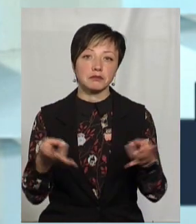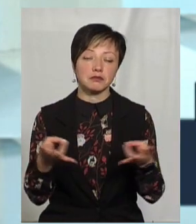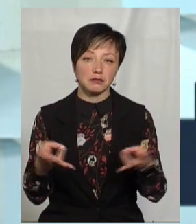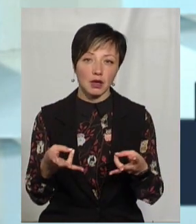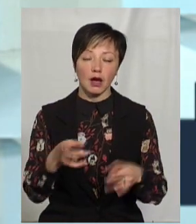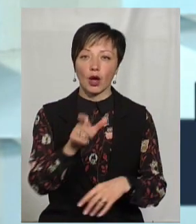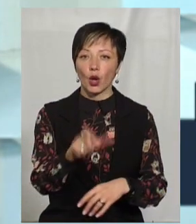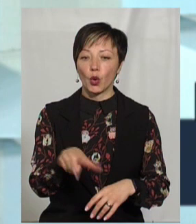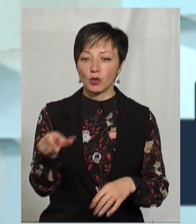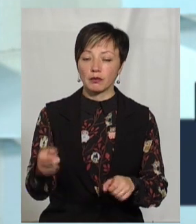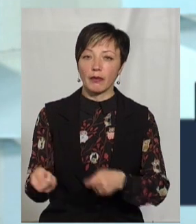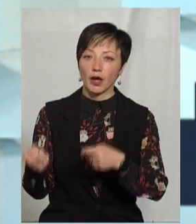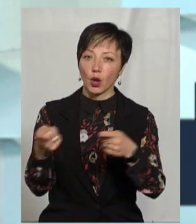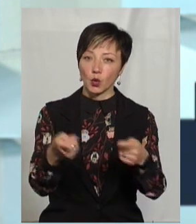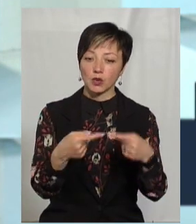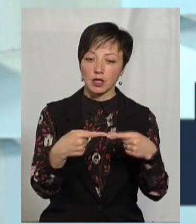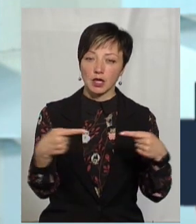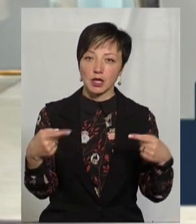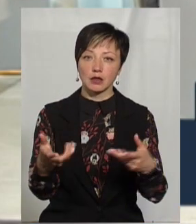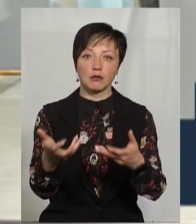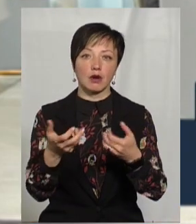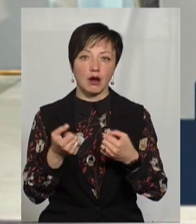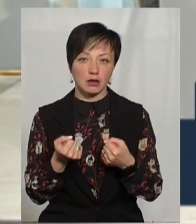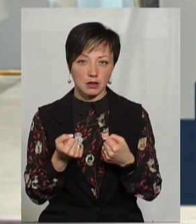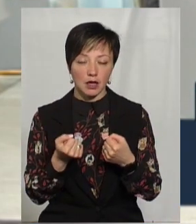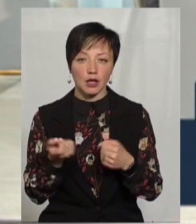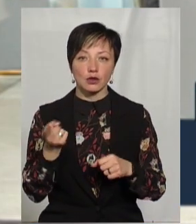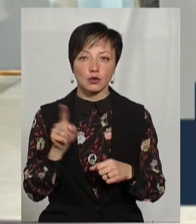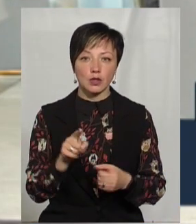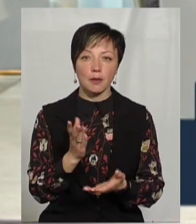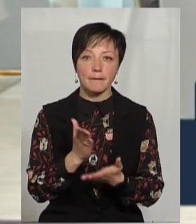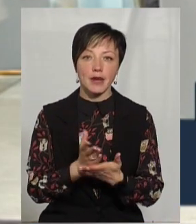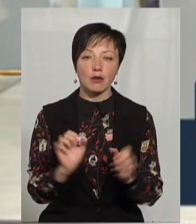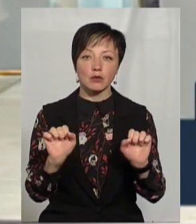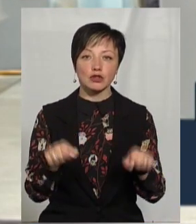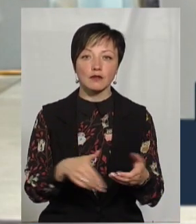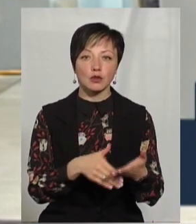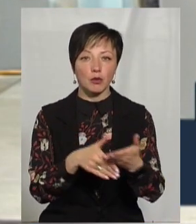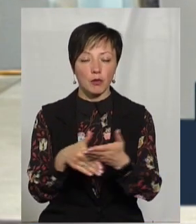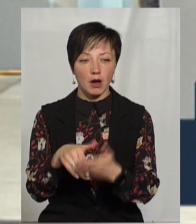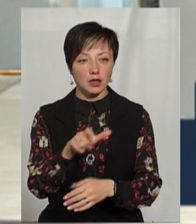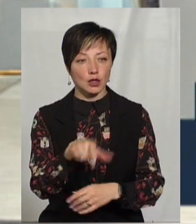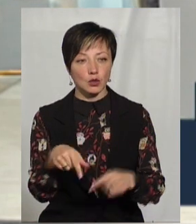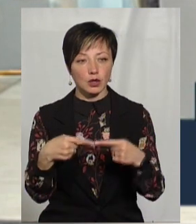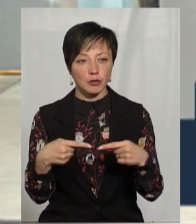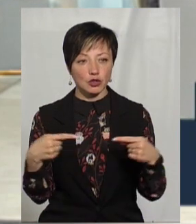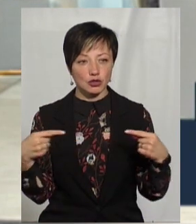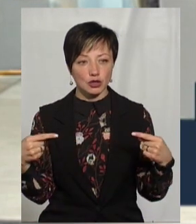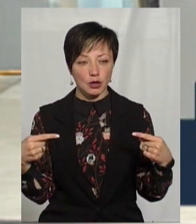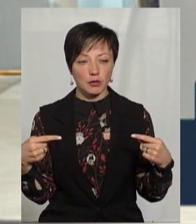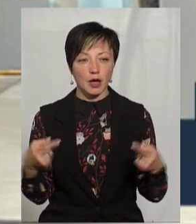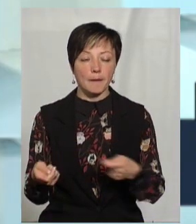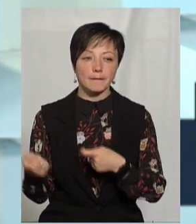можуть приносити туди речі і брати. Тоді ми маємо можливість допомагати людям речами.